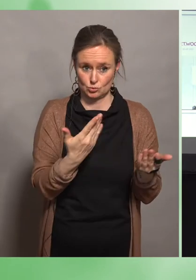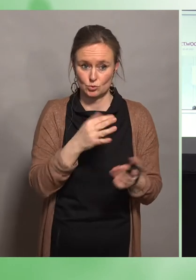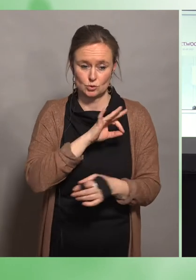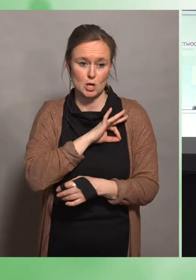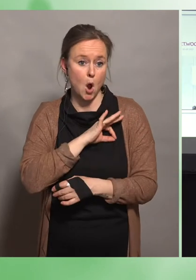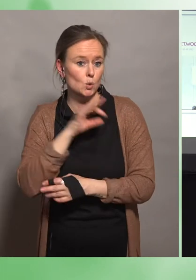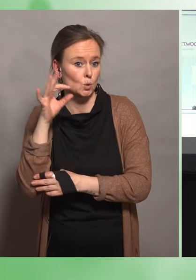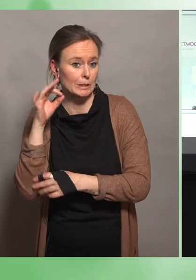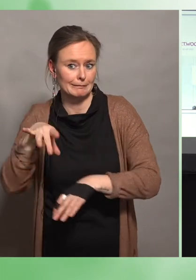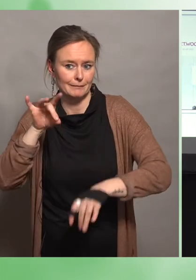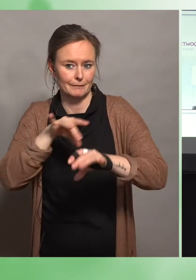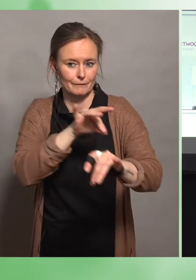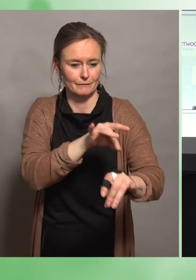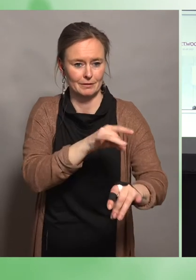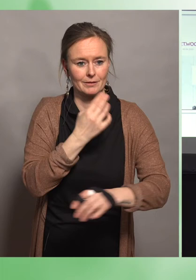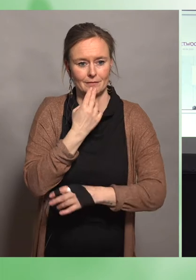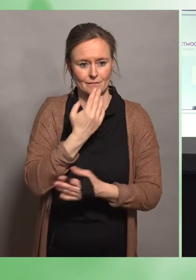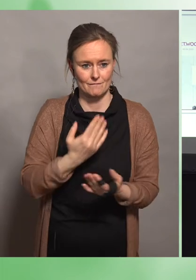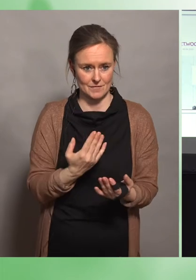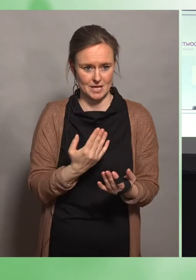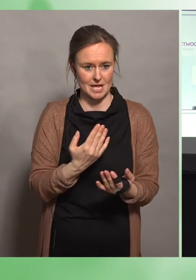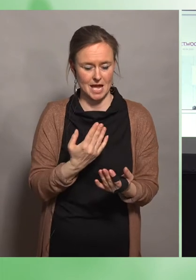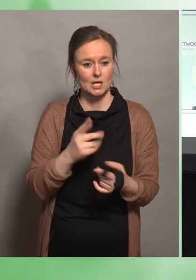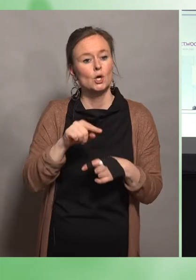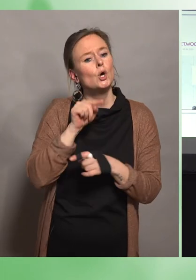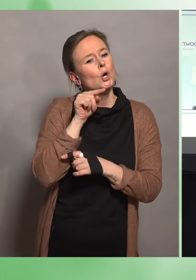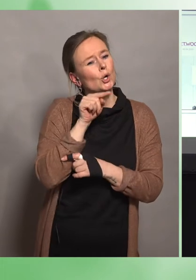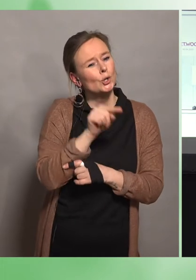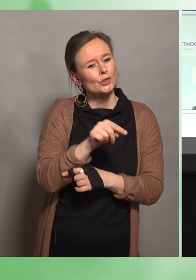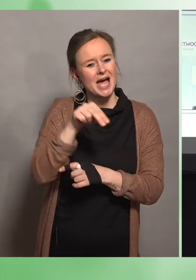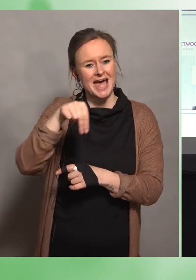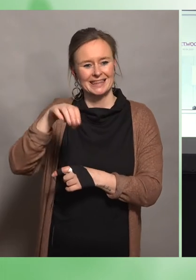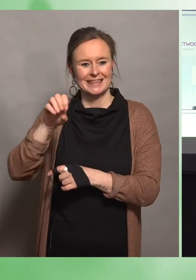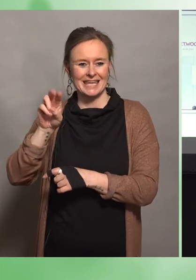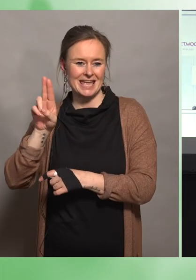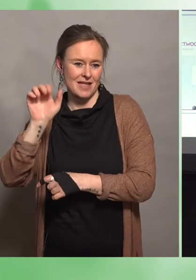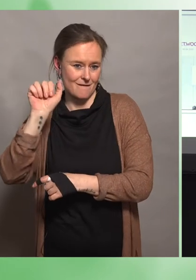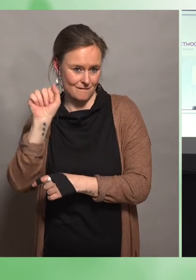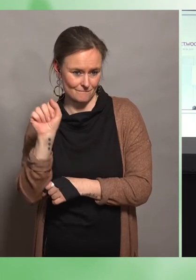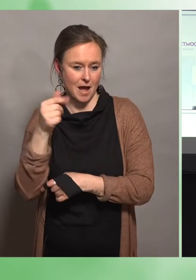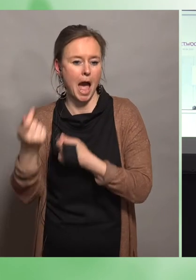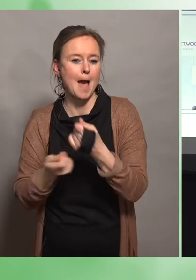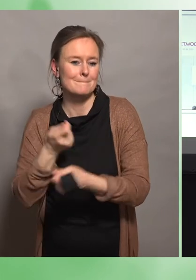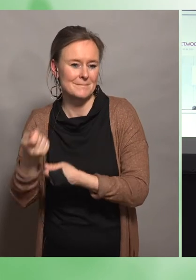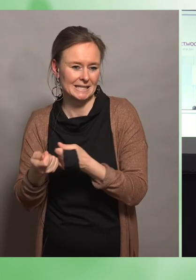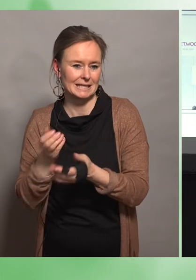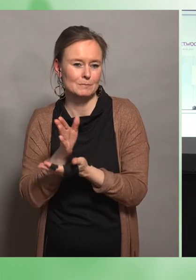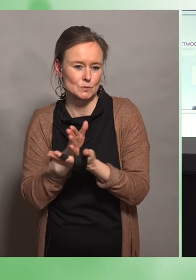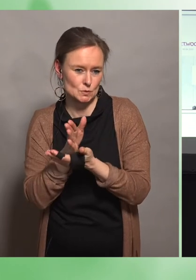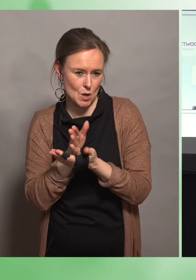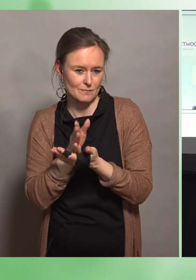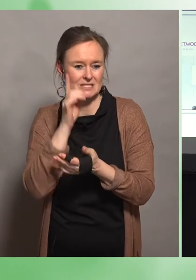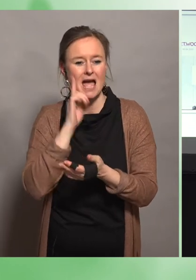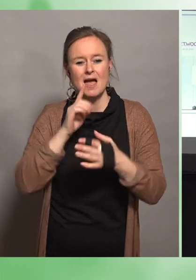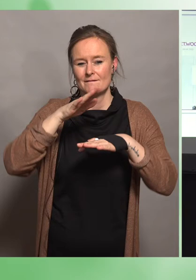Kolleginnen zu finden. Und da kam das NEBA-Betriebsservice dann ins Spiel, weil einfach Kooperationspartner ganz, ganz wichtig